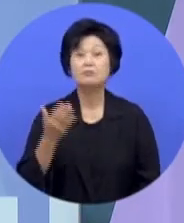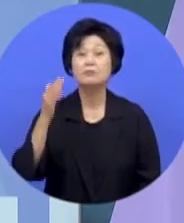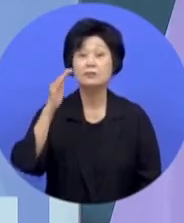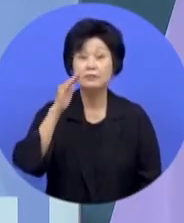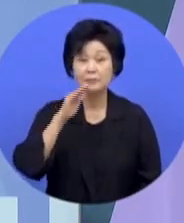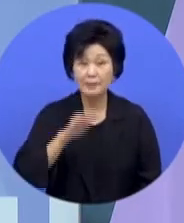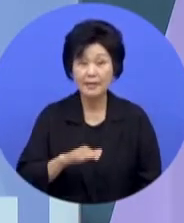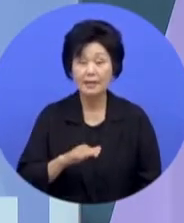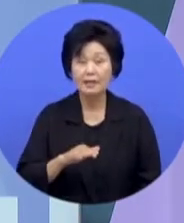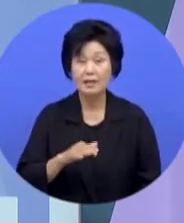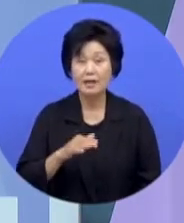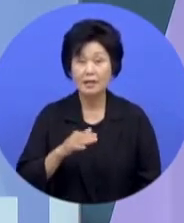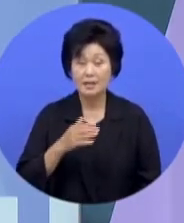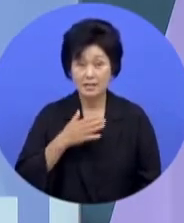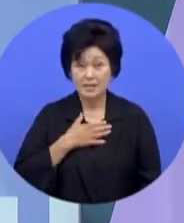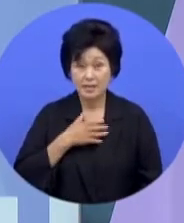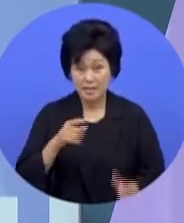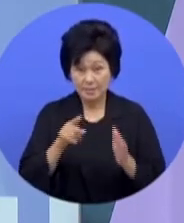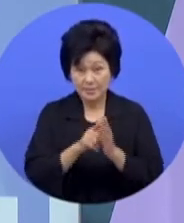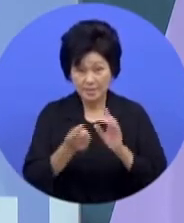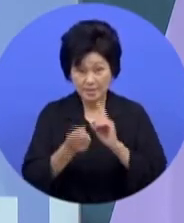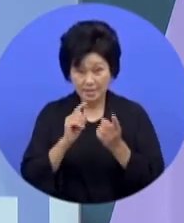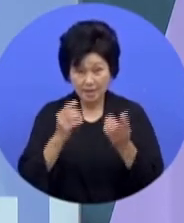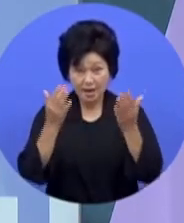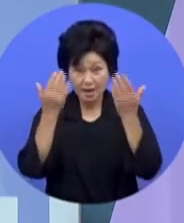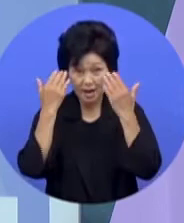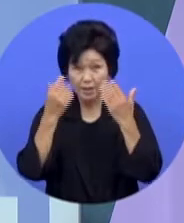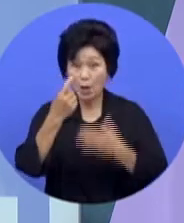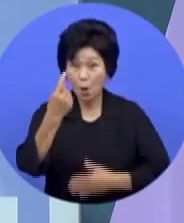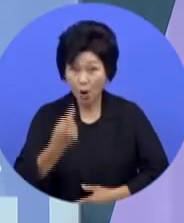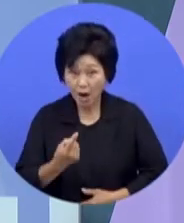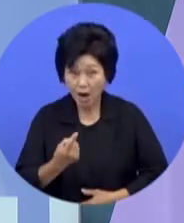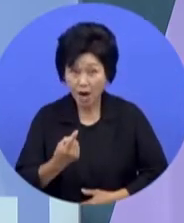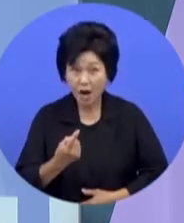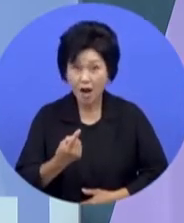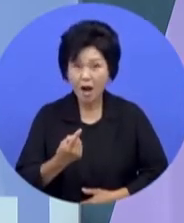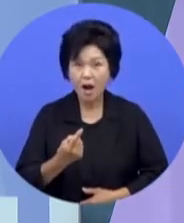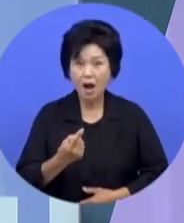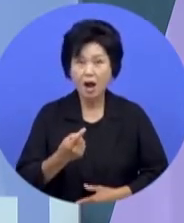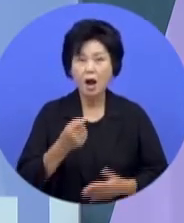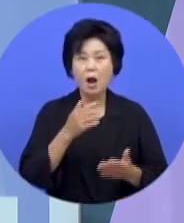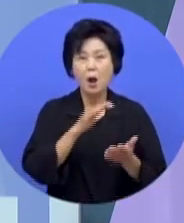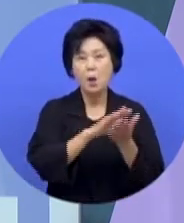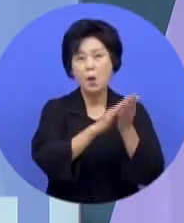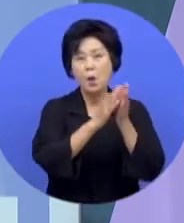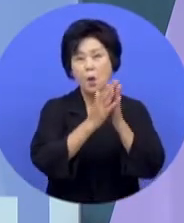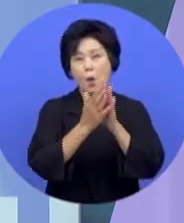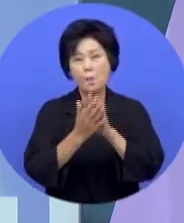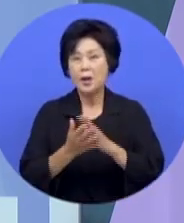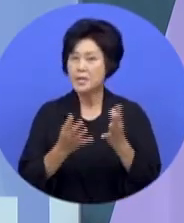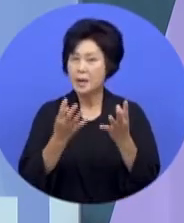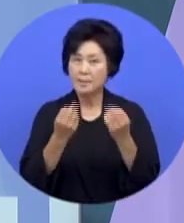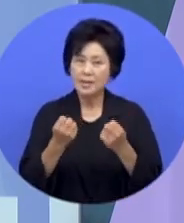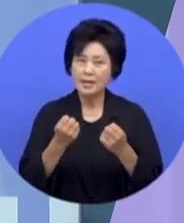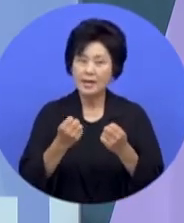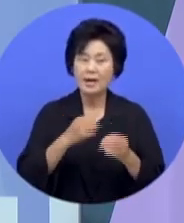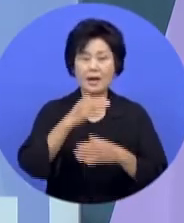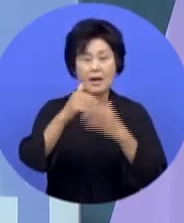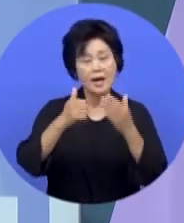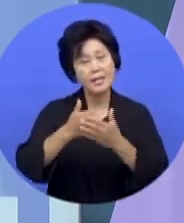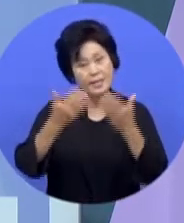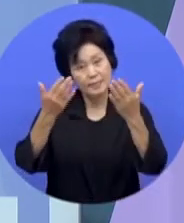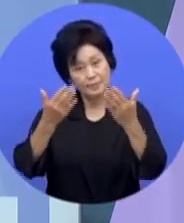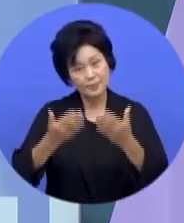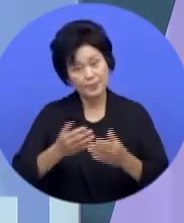그렇지만 이제 와서 우리가 겪는 변화는 정말 확실하고 이거는 이제 하나님께서 우리에게 주시는